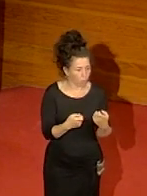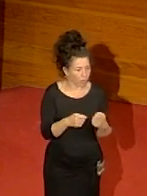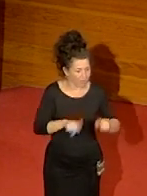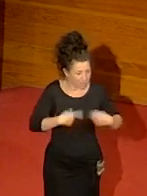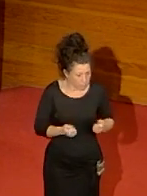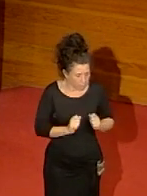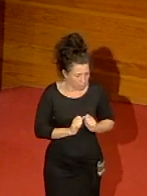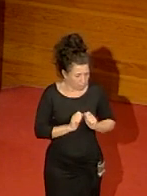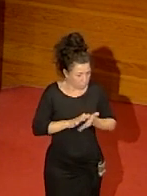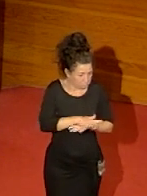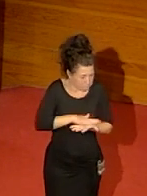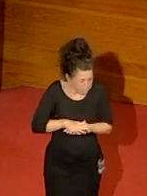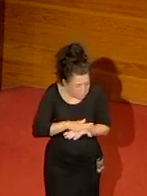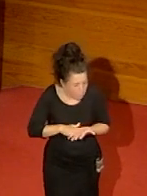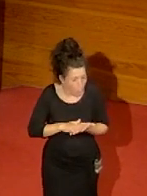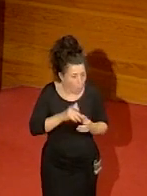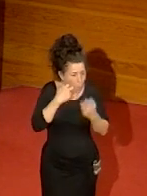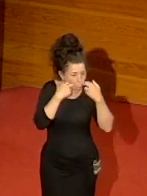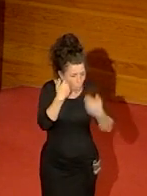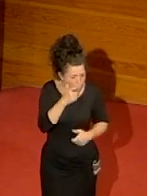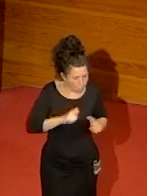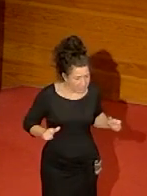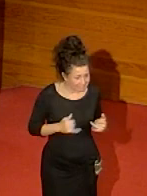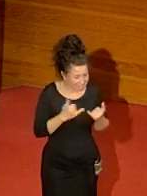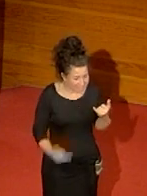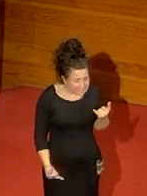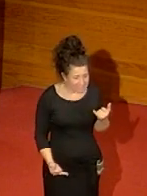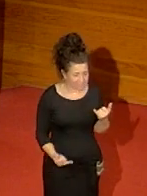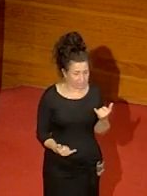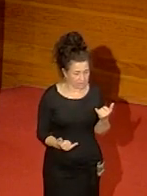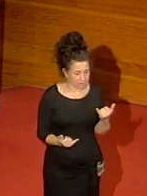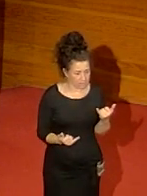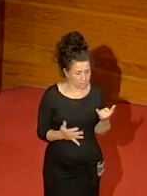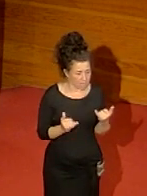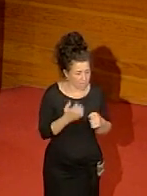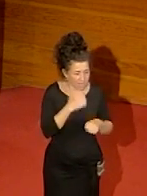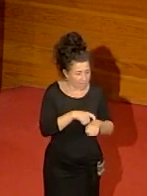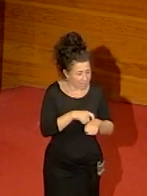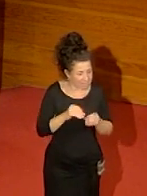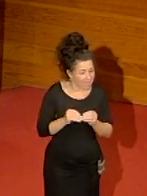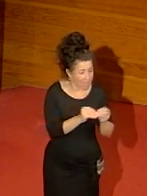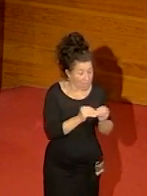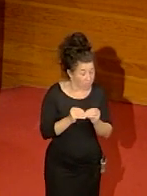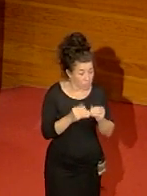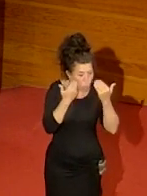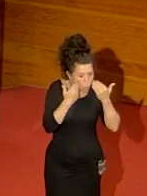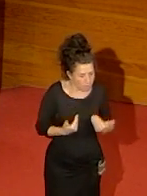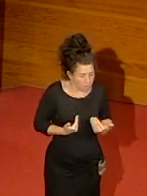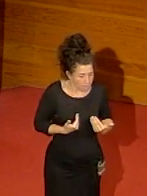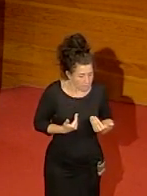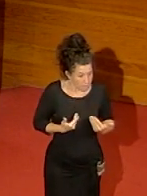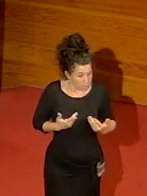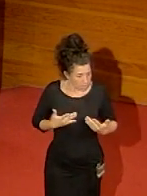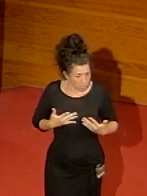krisi humanitarioek, badute ezaugarri bat, eta da, gizakia eramaten duela muga-mugako egoera batera, ez. Eta hor